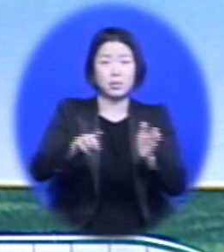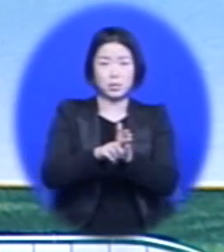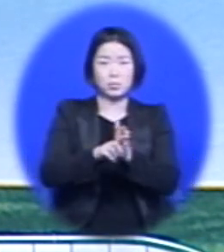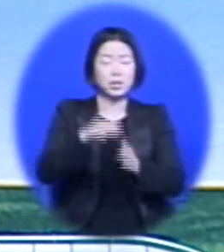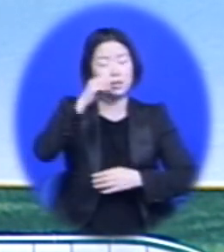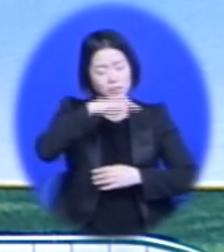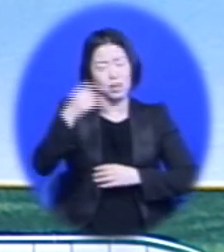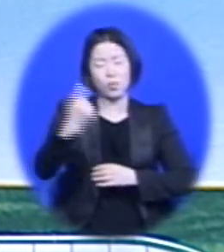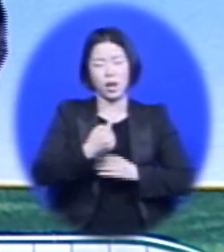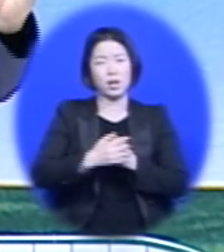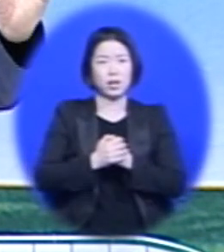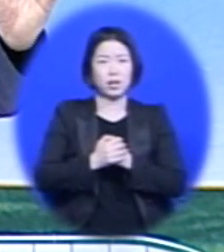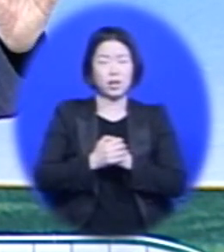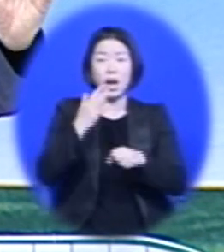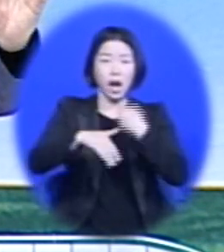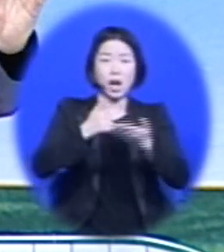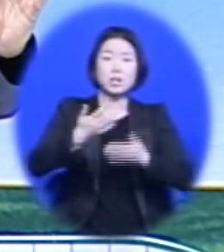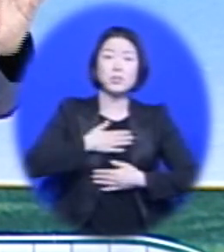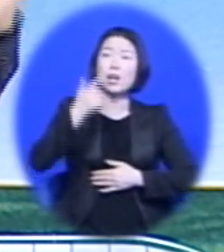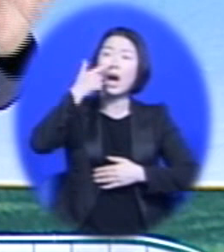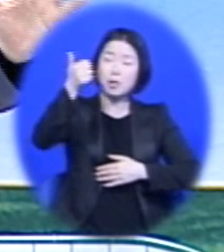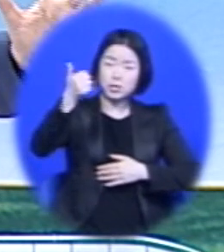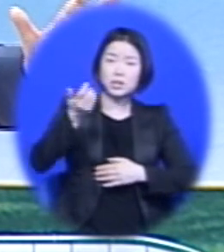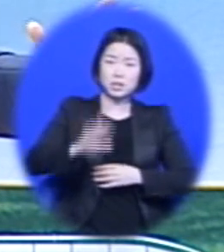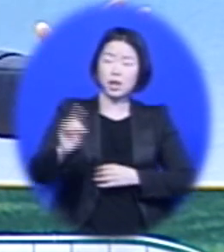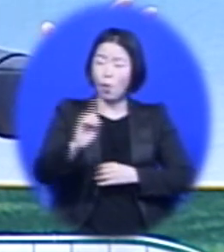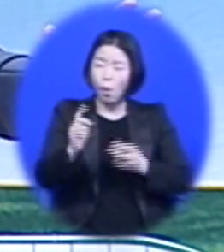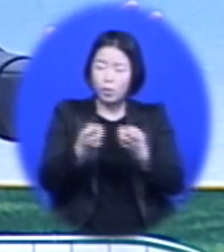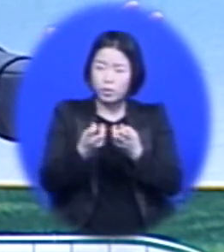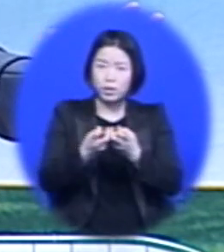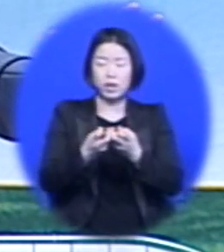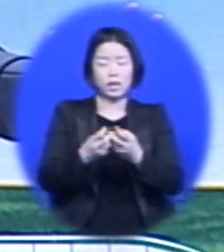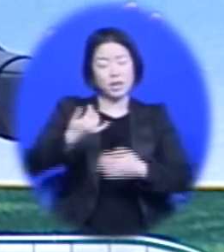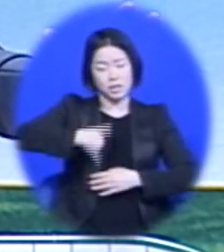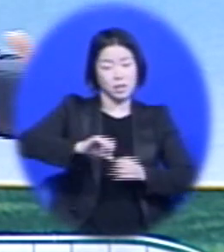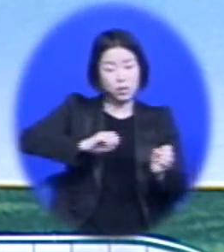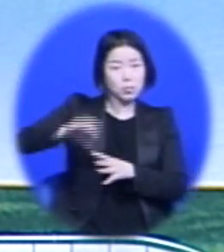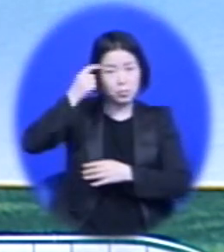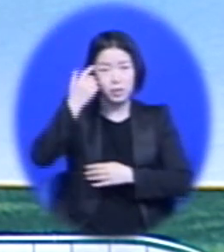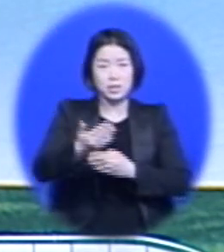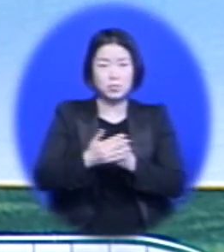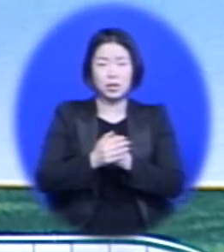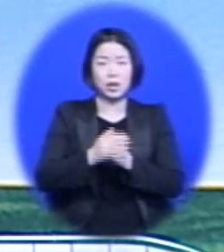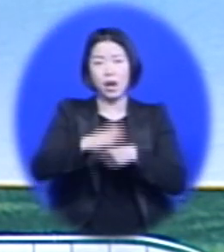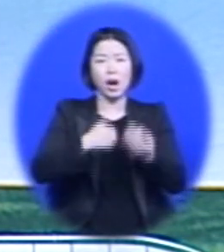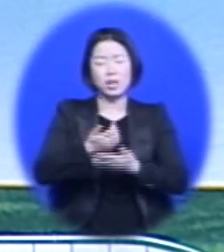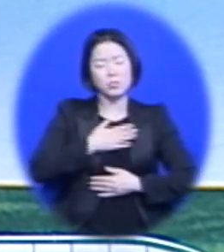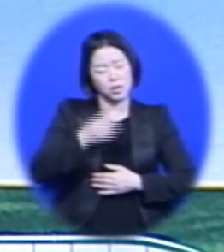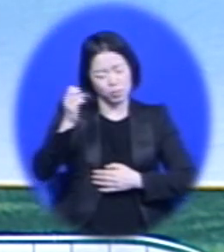옵니다. 하나님은 나의 아버지신데 어떻게 자녀를 버리시겠어요? 하나님 제가 또